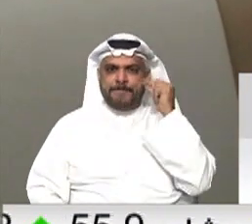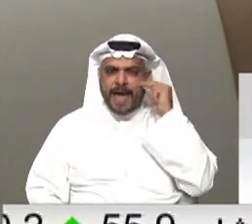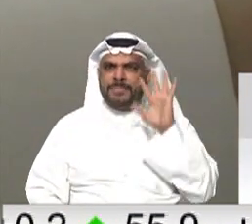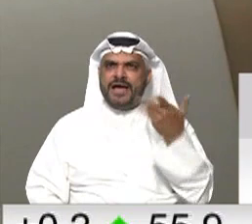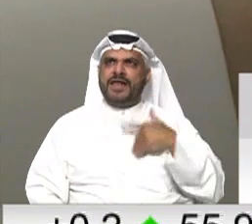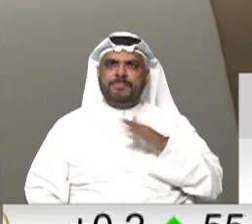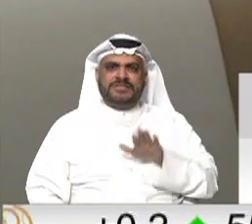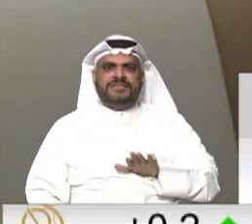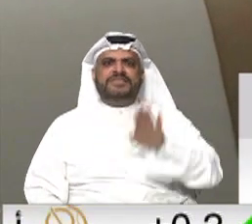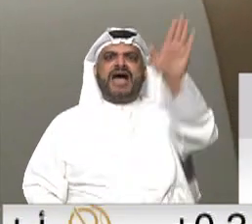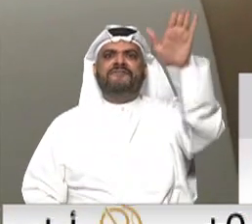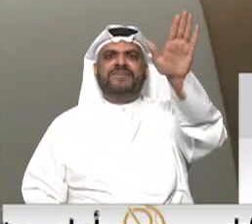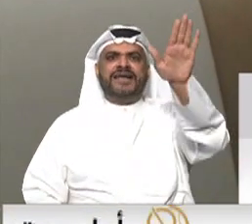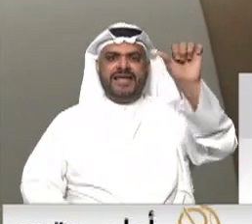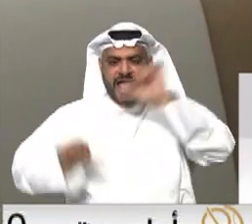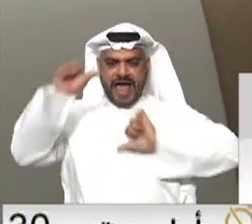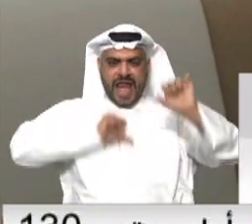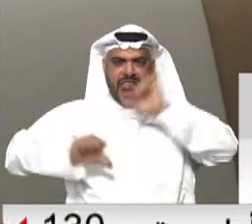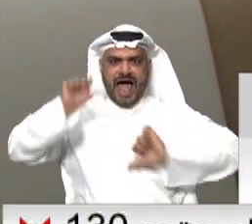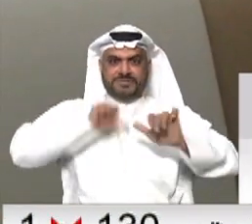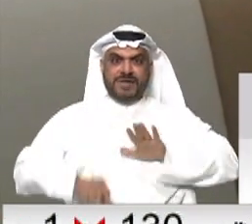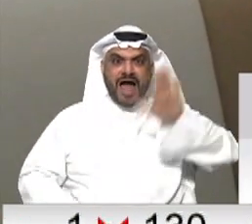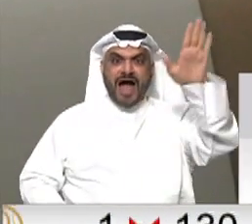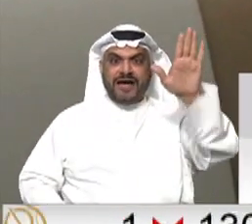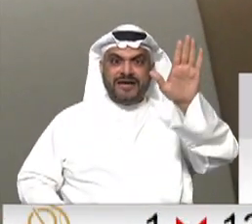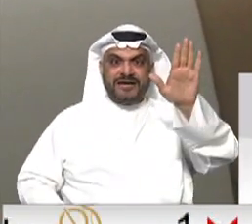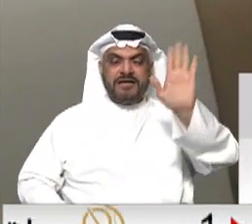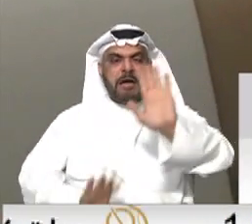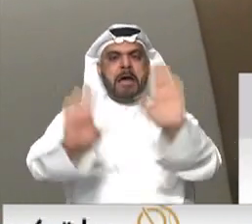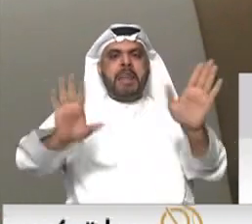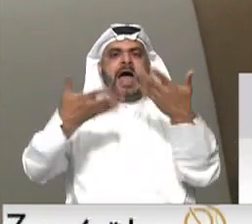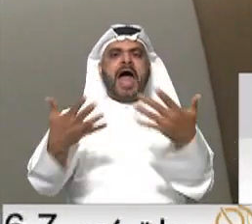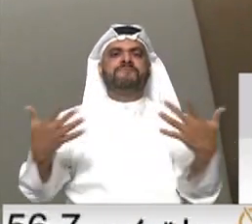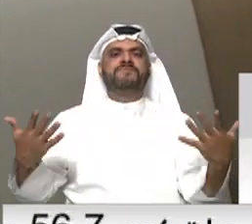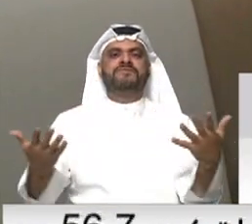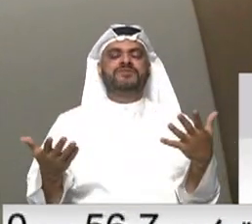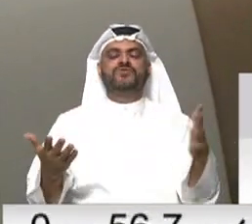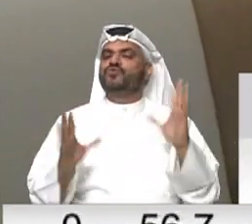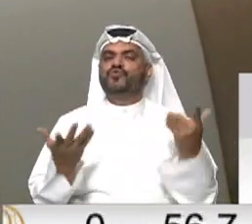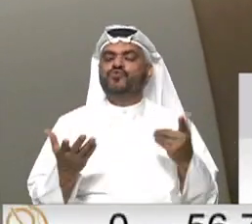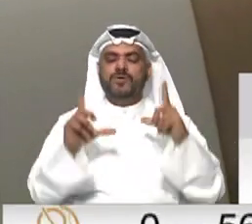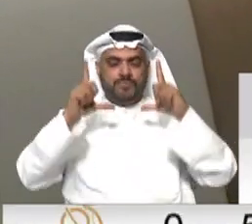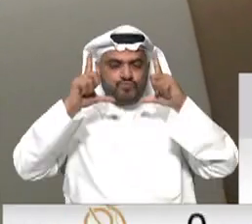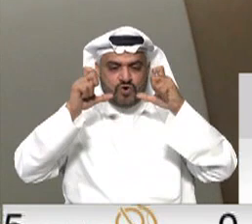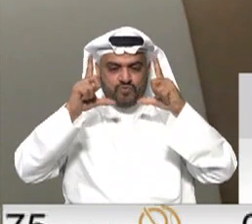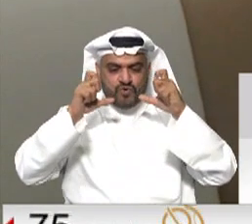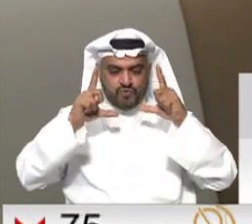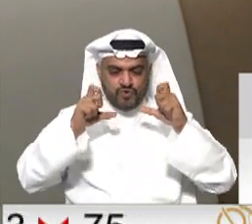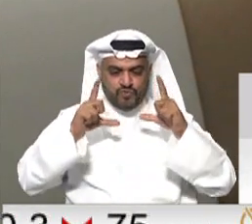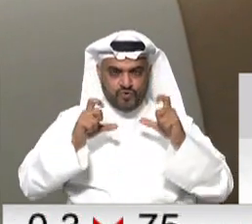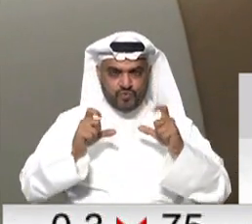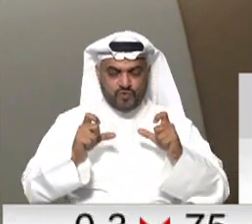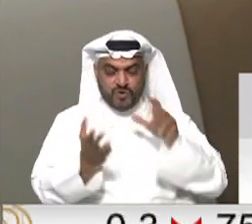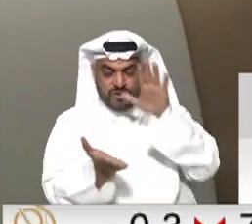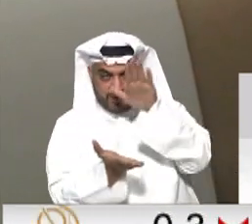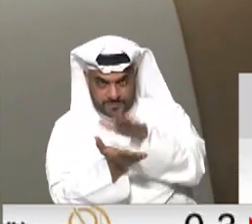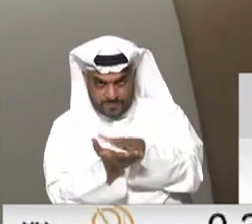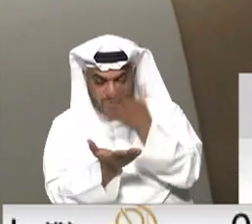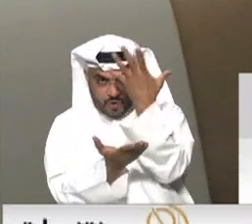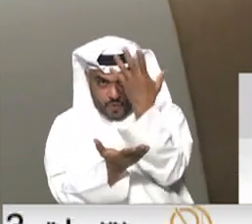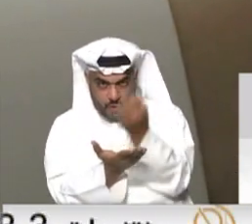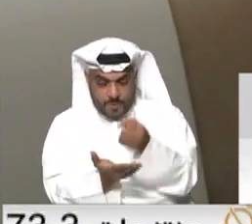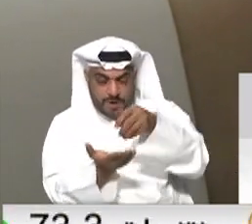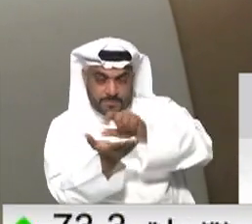إرفاق المريض تقرير طبي جديد عبر التطبيق يصل إلى الجهة المعنية، ومن بعدها يرسل للمريض إشعارا